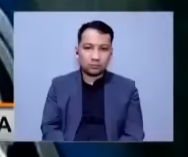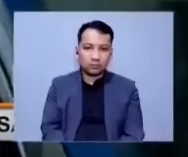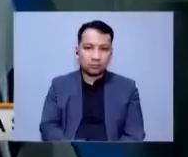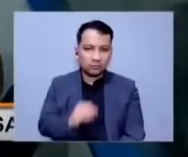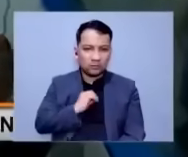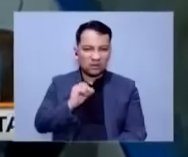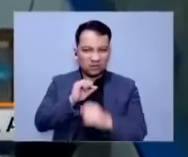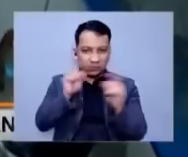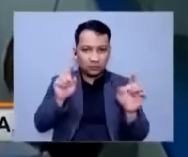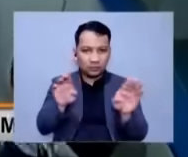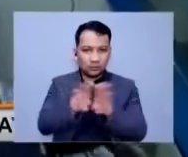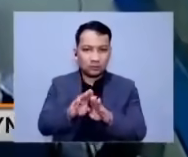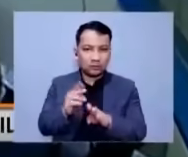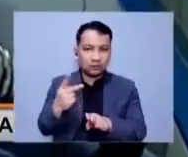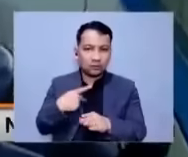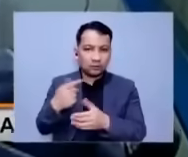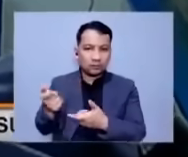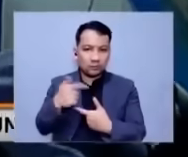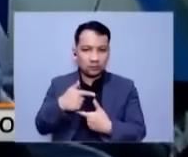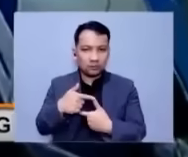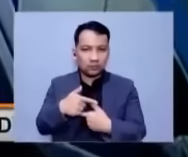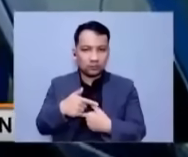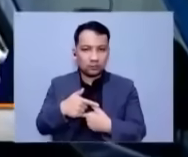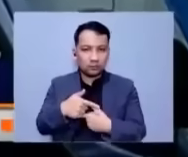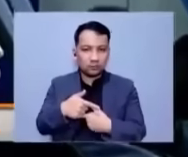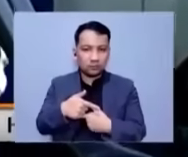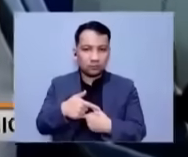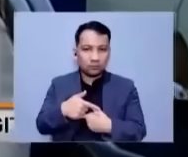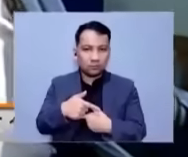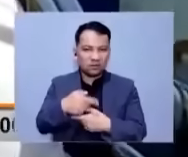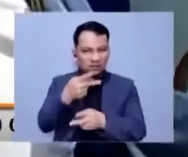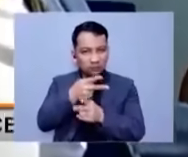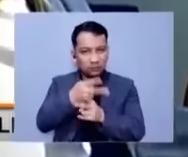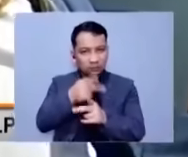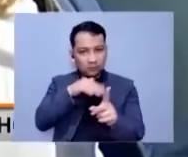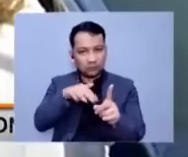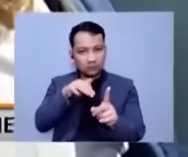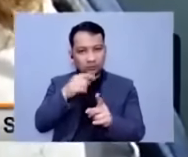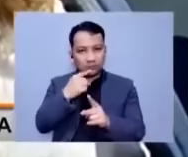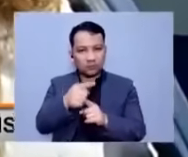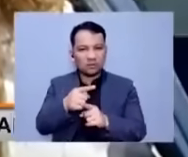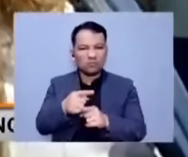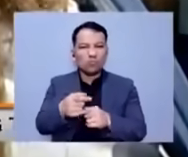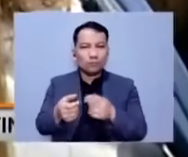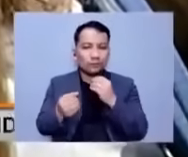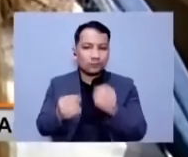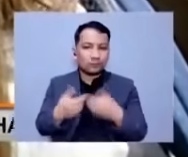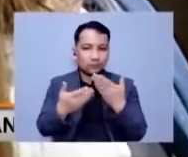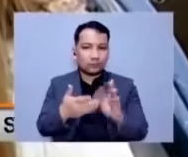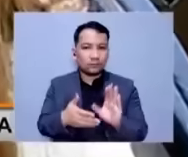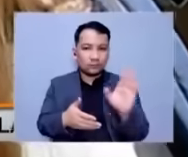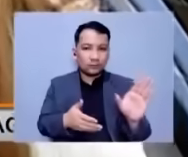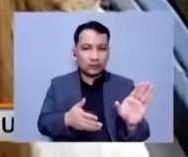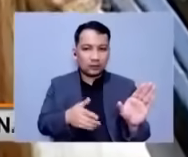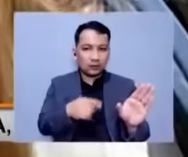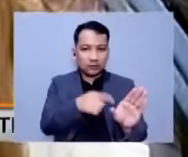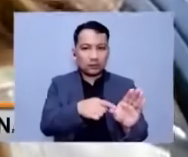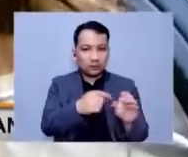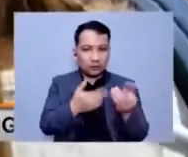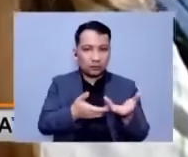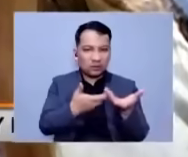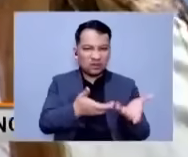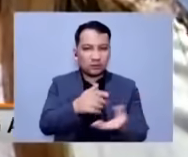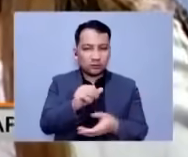meron kasing nag-undercover. Even in our research. Talagang nag-offer kayo sa'yo doon sa undercover agent.